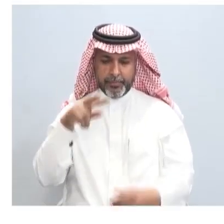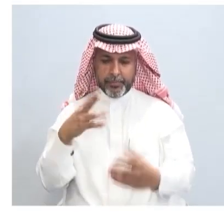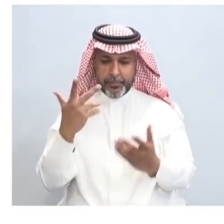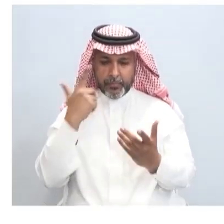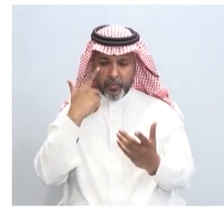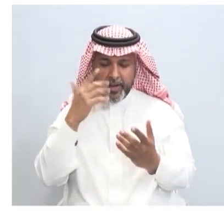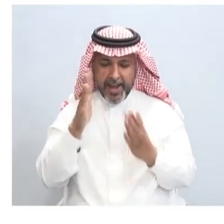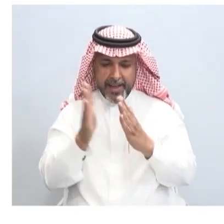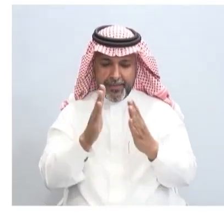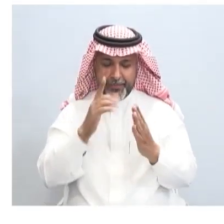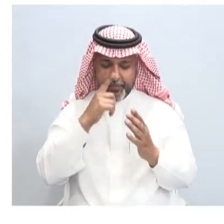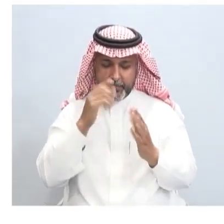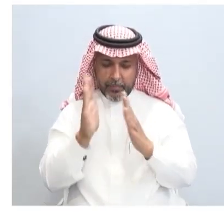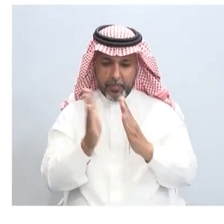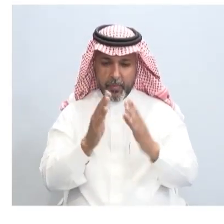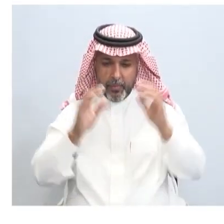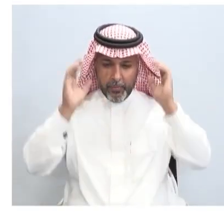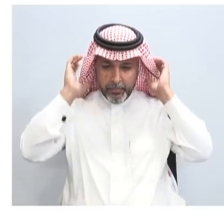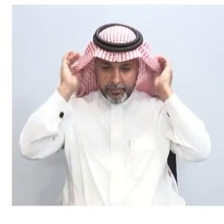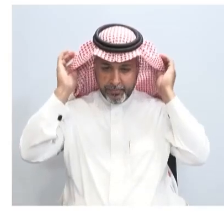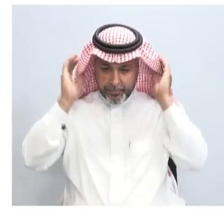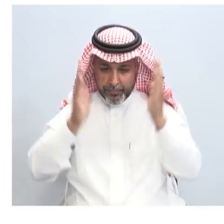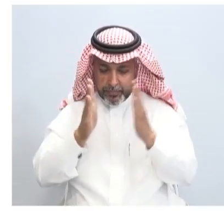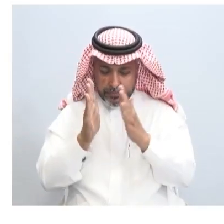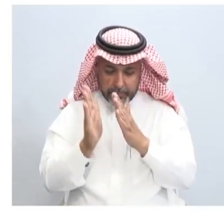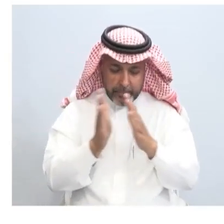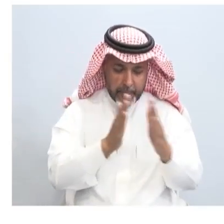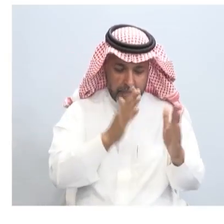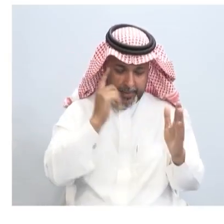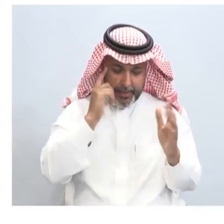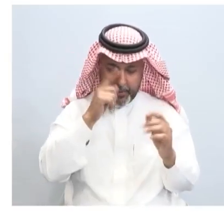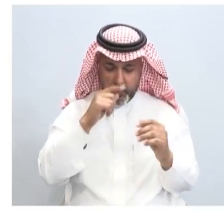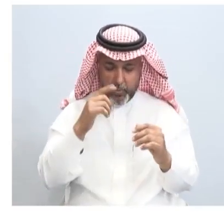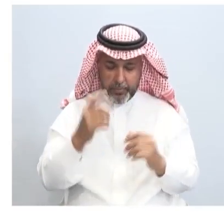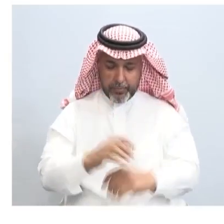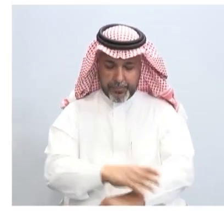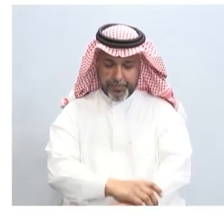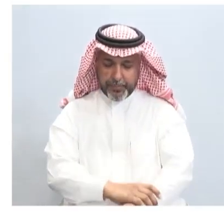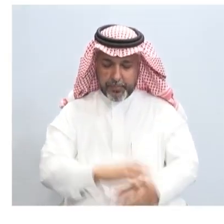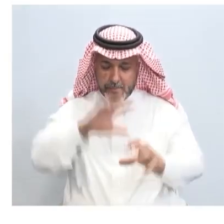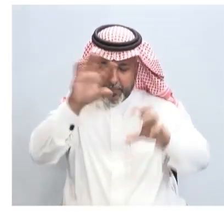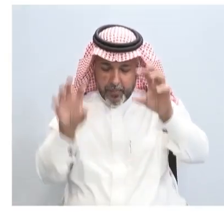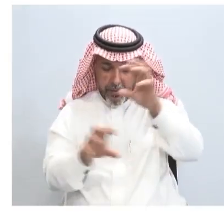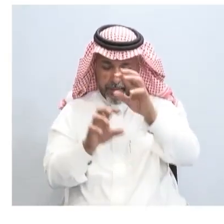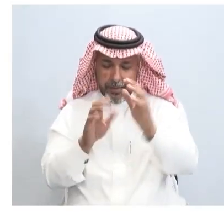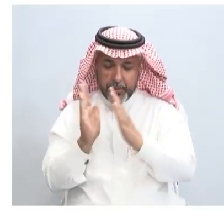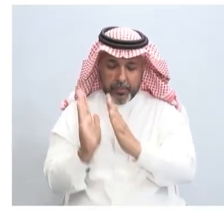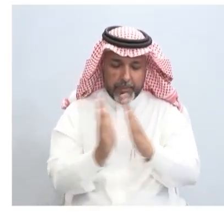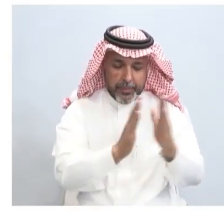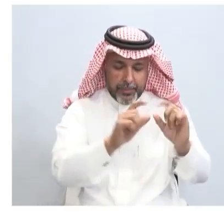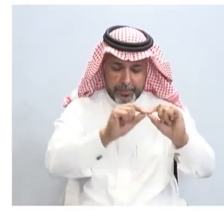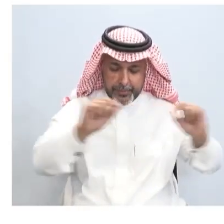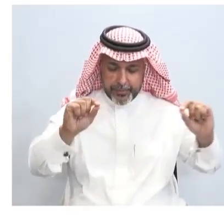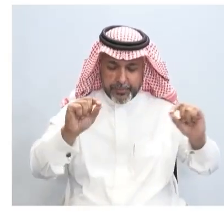صف من اليمين الى اليسار اول شيء طلب مني ايش طلب مني ترتيب هل هو ترتيب دائري ولا خطي لا والله ترتيب خطي اذا ايش